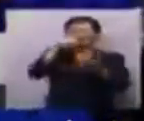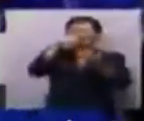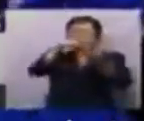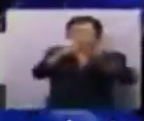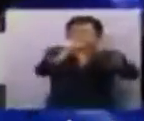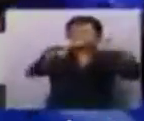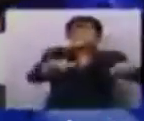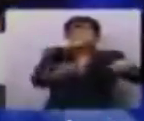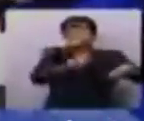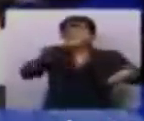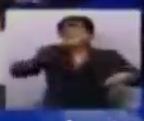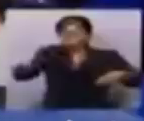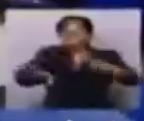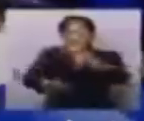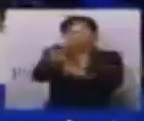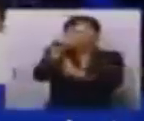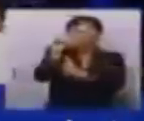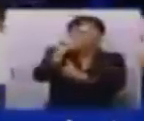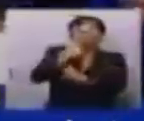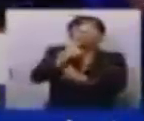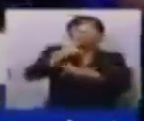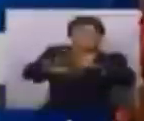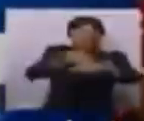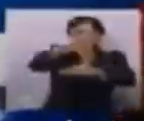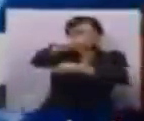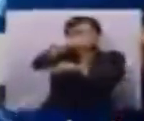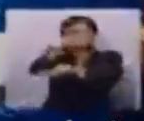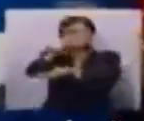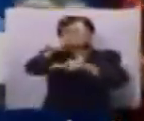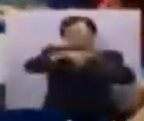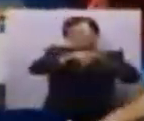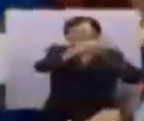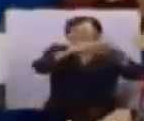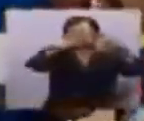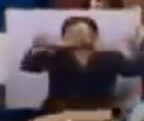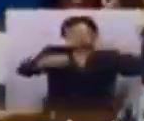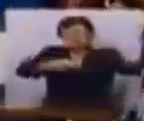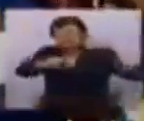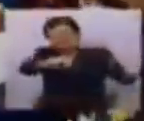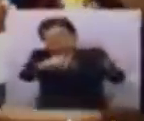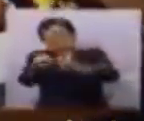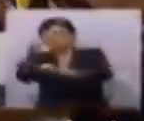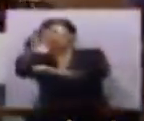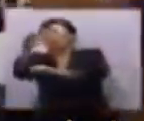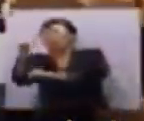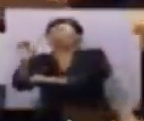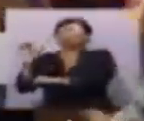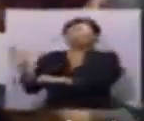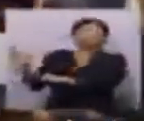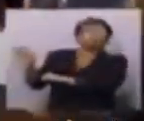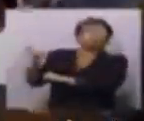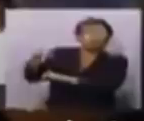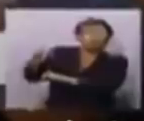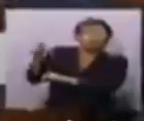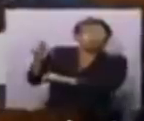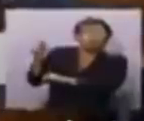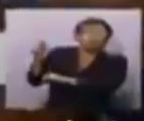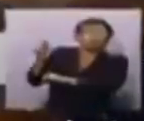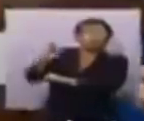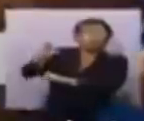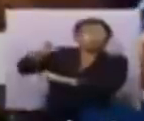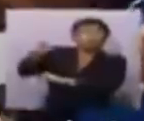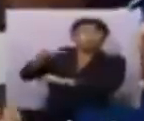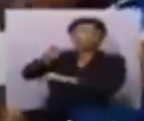borang pencalonannya pagi tadi. Tegas beliau, proses pilihan raya dikendalikan sepenuhnya oleh Suruhanjaya Pilihan Raya tanpa campur